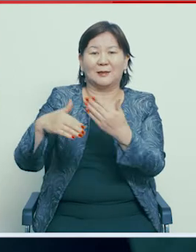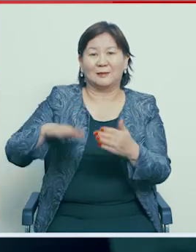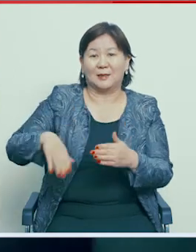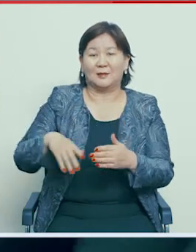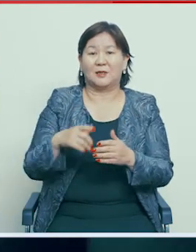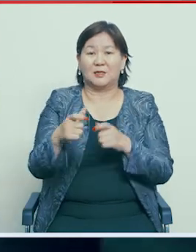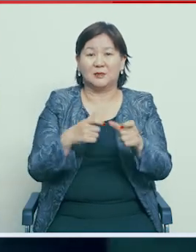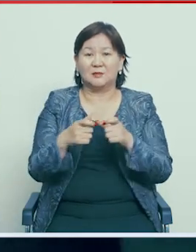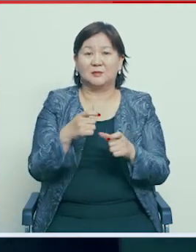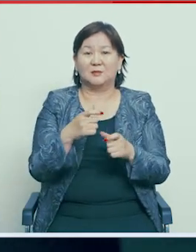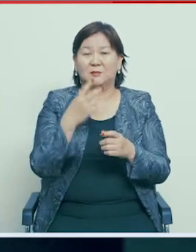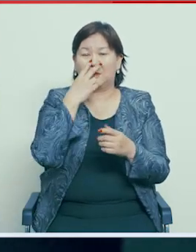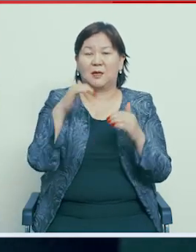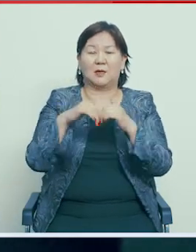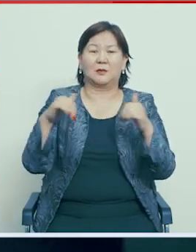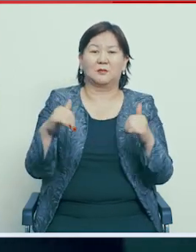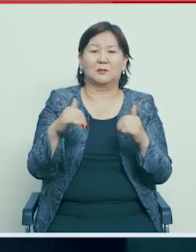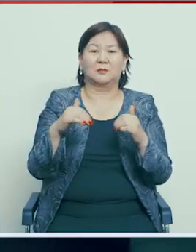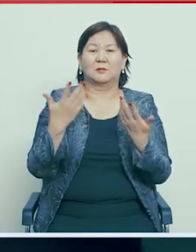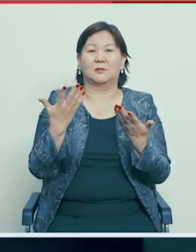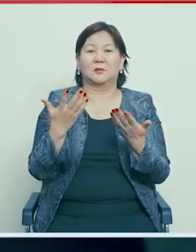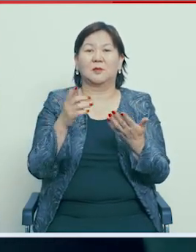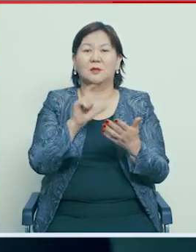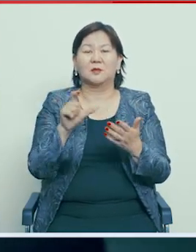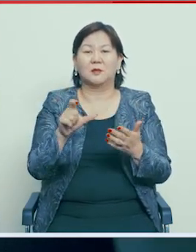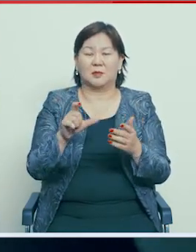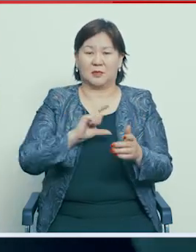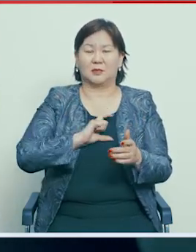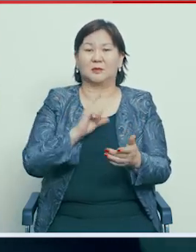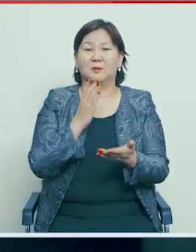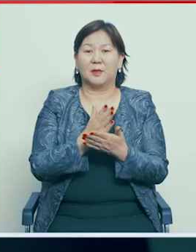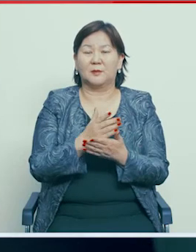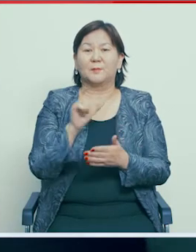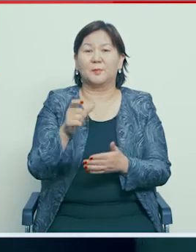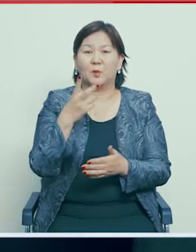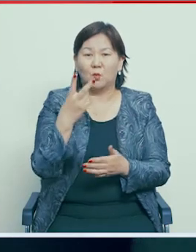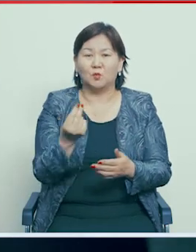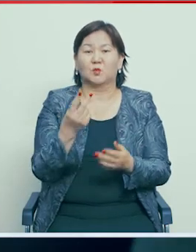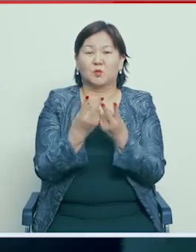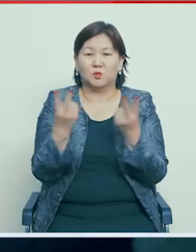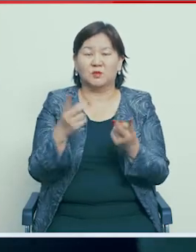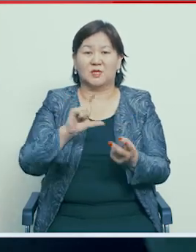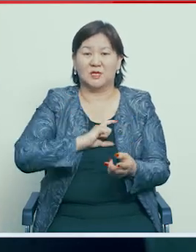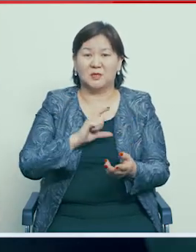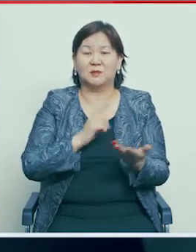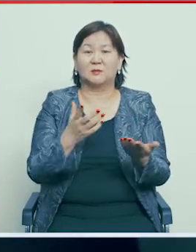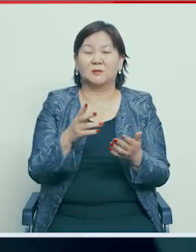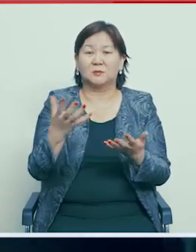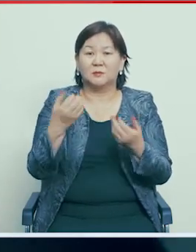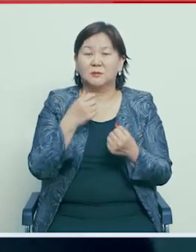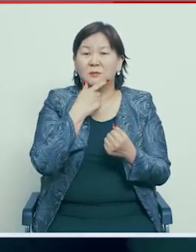засгийн хувьд хүн хараад бус вэжж илүү нөгөө үг хэлэх тий эрхтэй байдаг шүү дээ. Тэгэхээр тэр үндсэн эрх маань бий болоогүй боловсрол эзэмшиж чаддаг